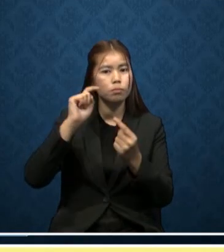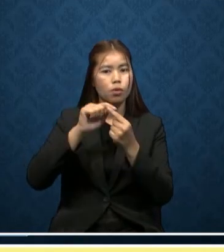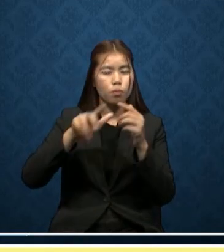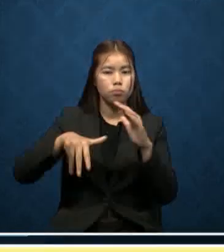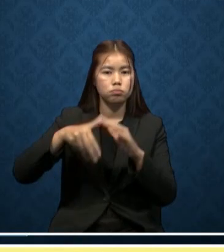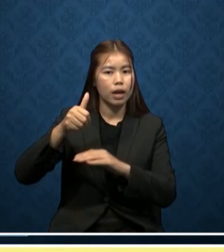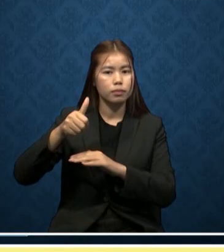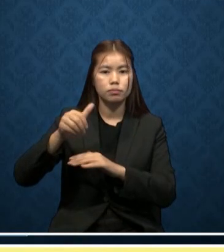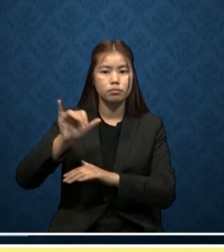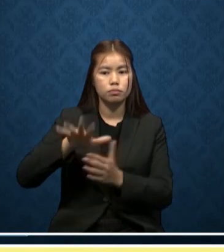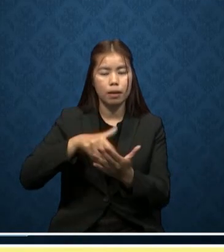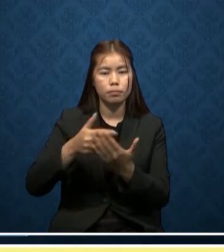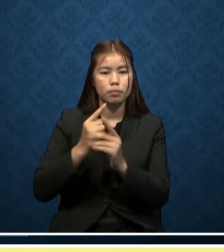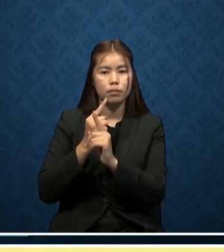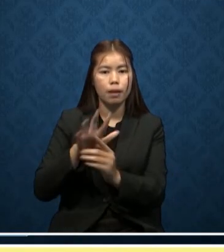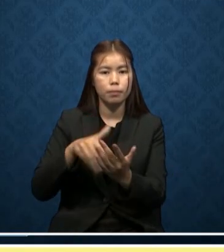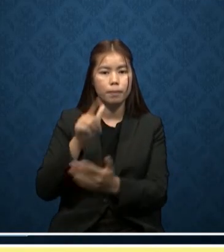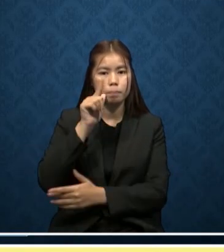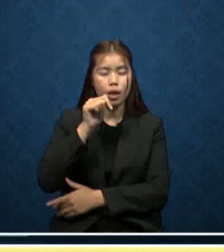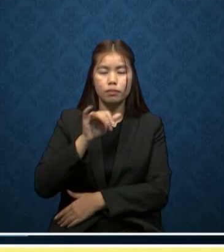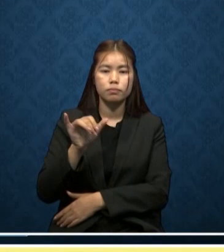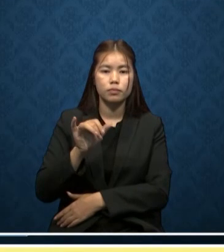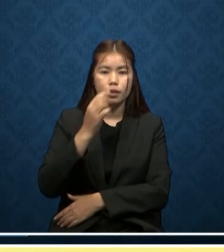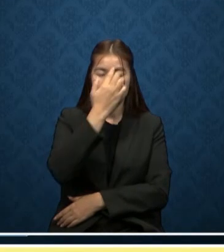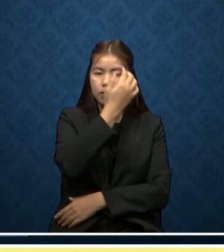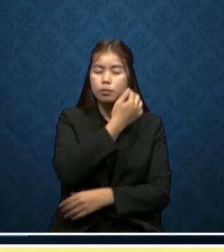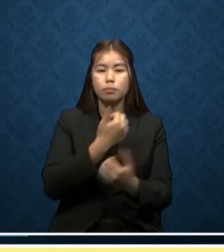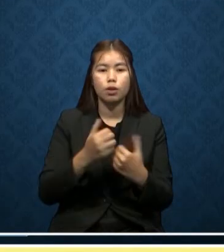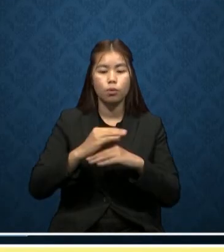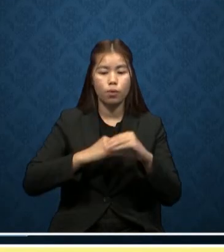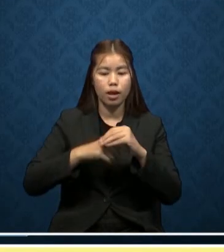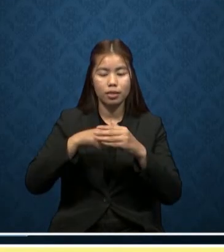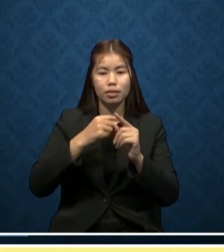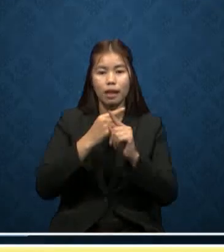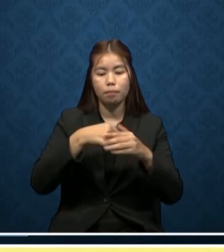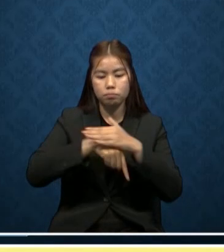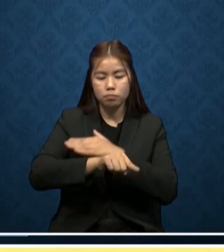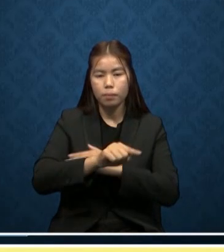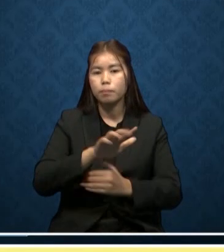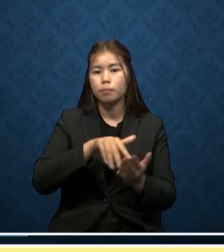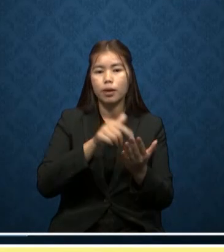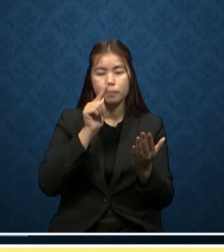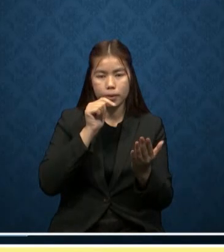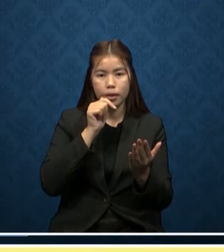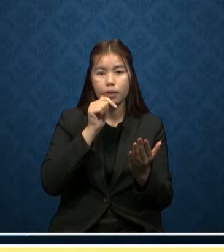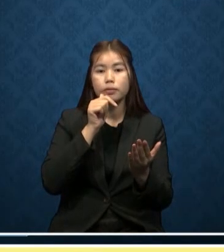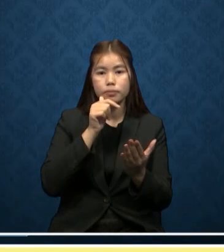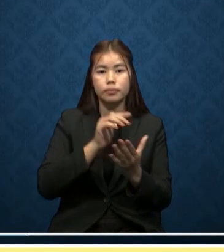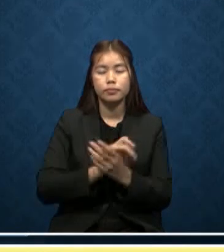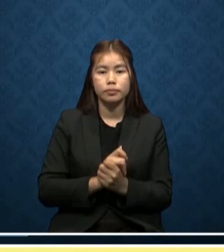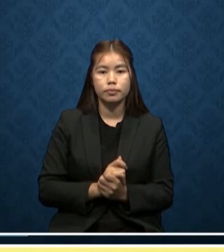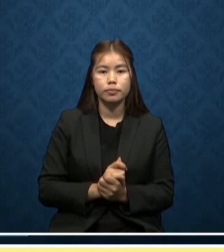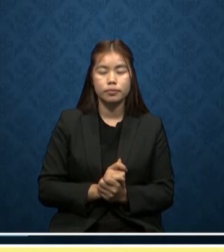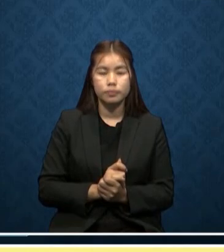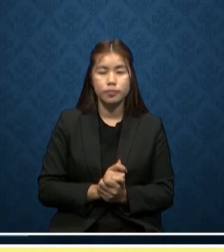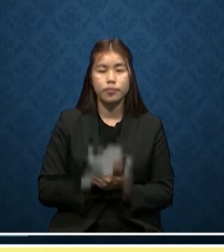ภายใต้แผนแม่บทหรือโครงการสำคัญที่อยู่ภายใต้แผนแม่บทนะครับขอไปสู่ 2